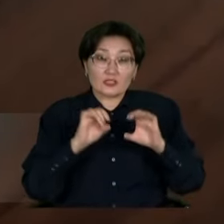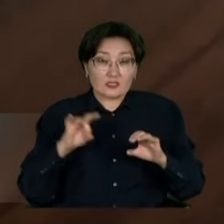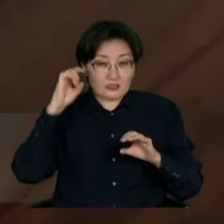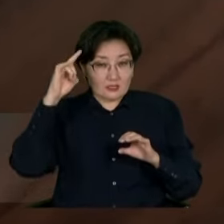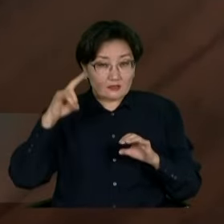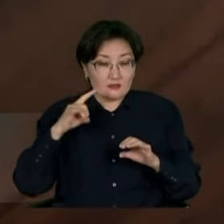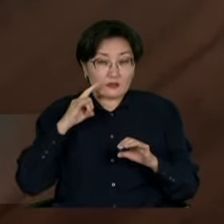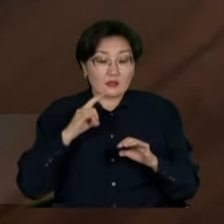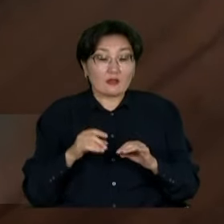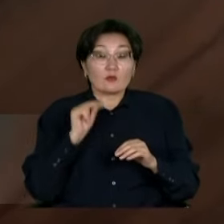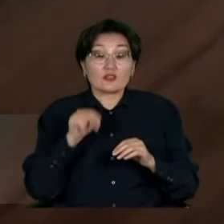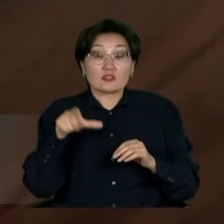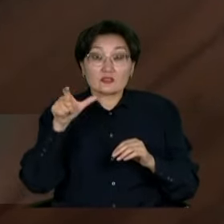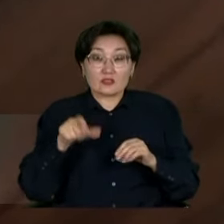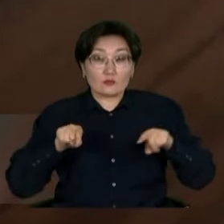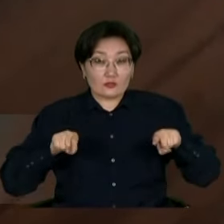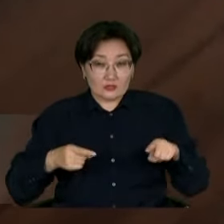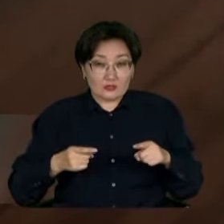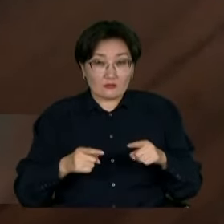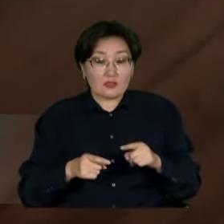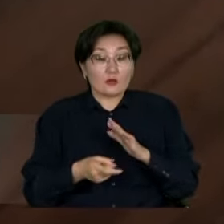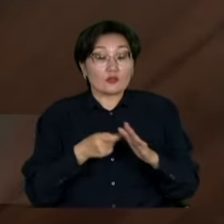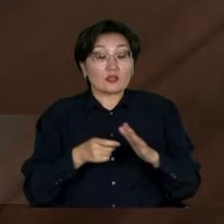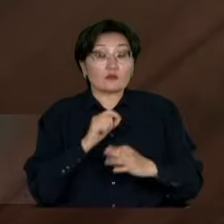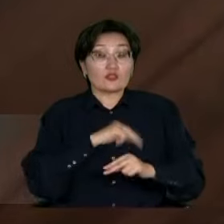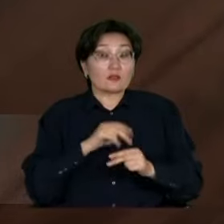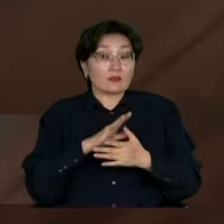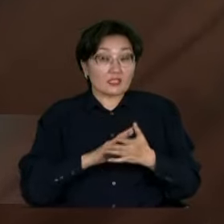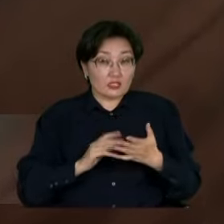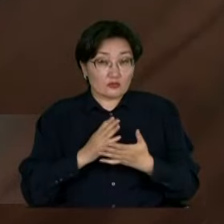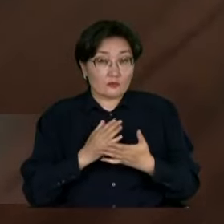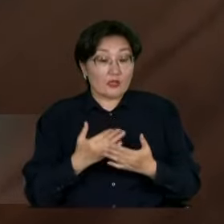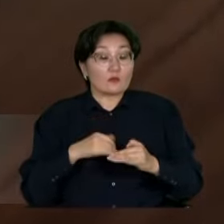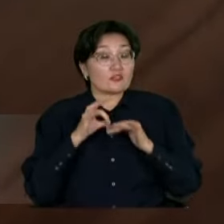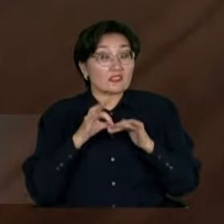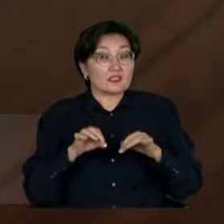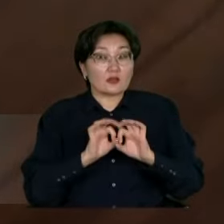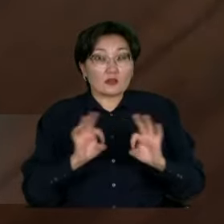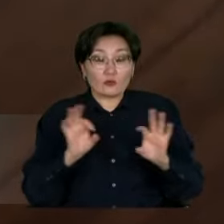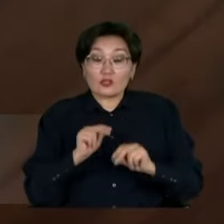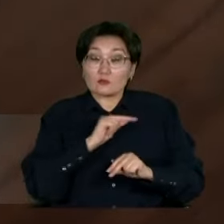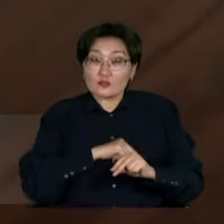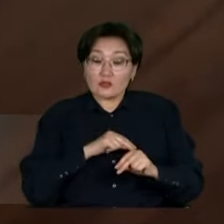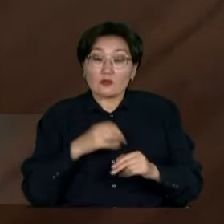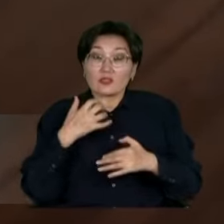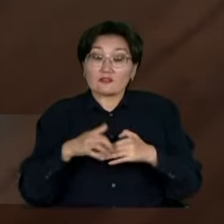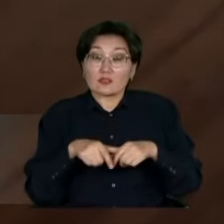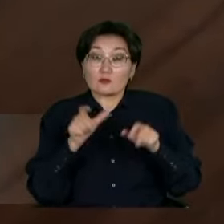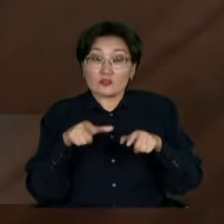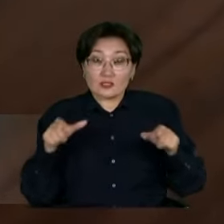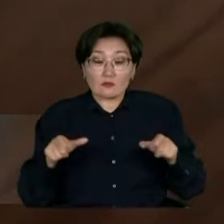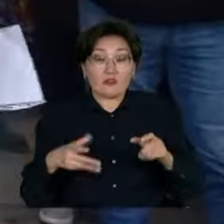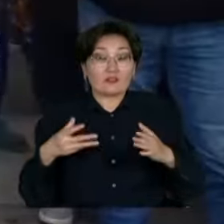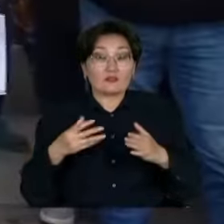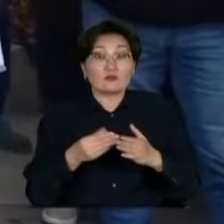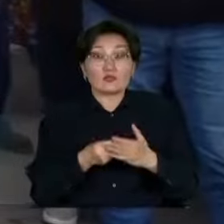Республики Казахстан. Подозреваемые задержаны. Следственные работы продолжаются. Мы провели разъяснительные работы среди пострадавших